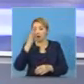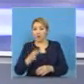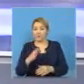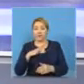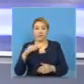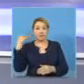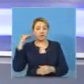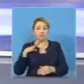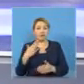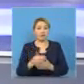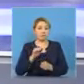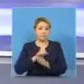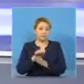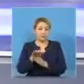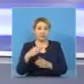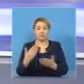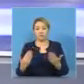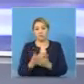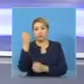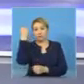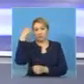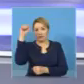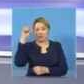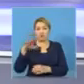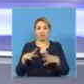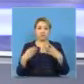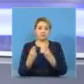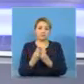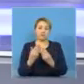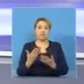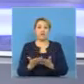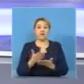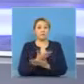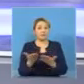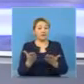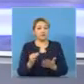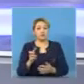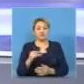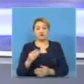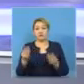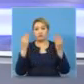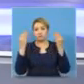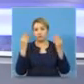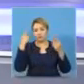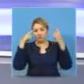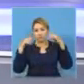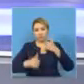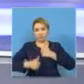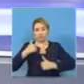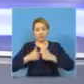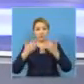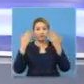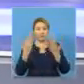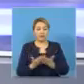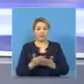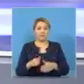Актобе неоднократно пополнялась новыми победами этой семейной пары. Ведь они триумфаторы многих творческих конкурсов. И сегодня,